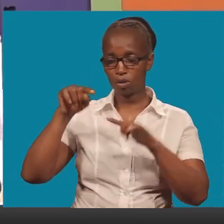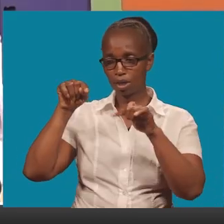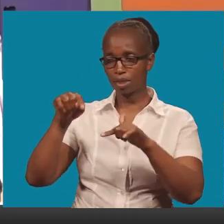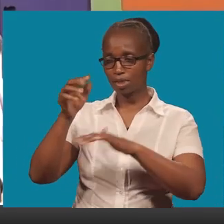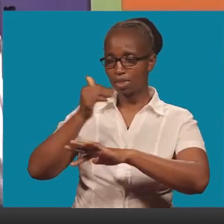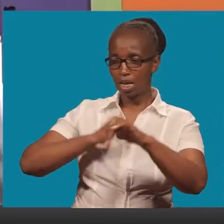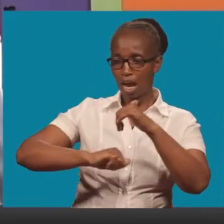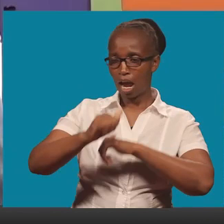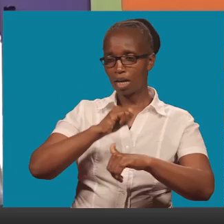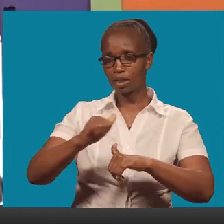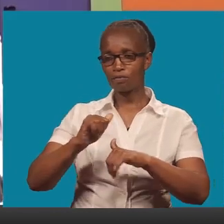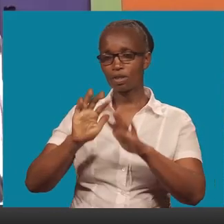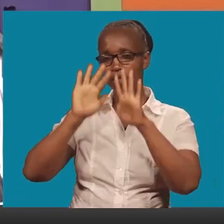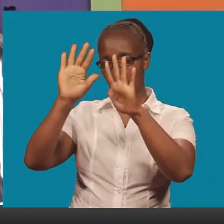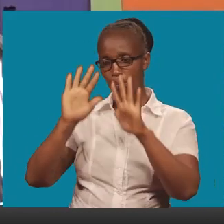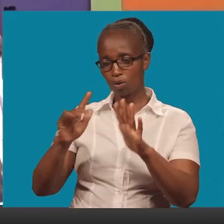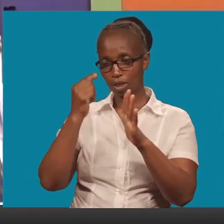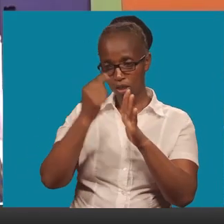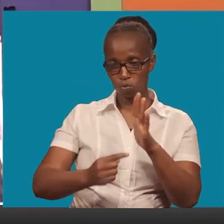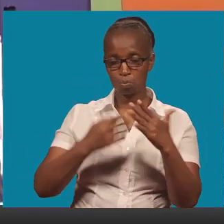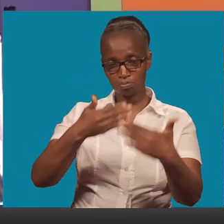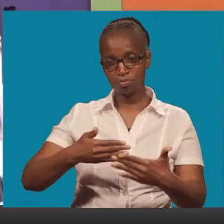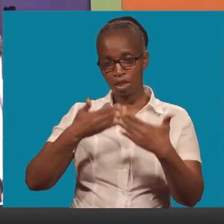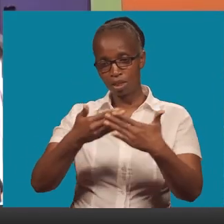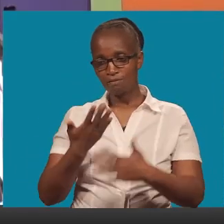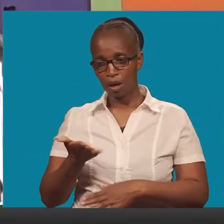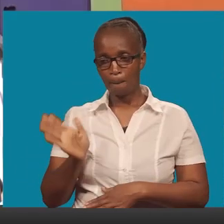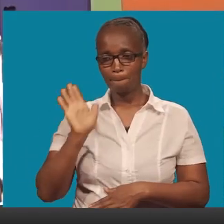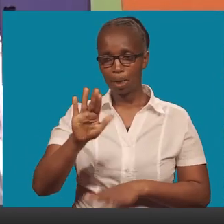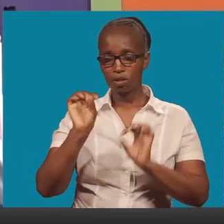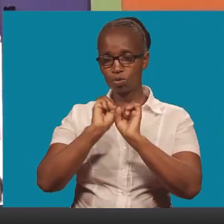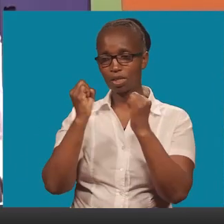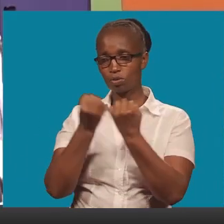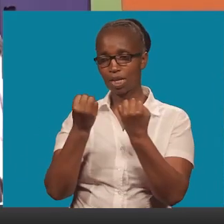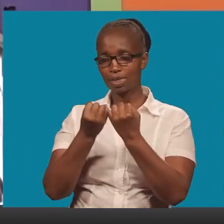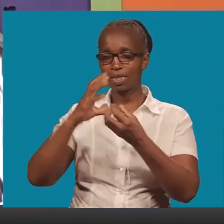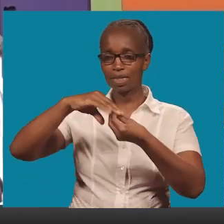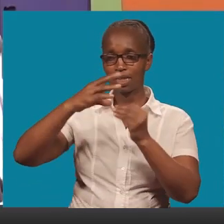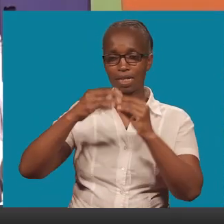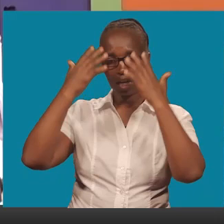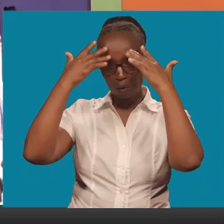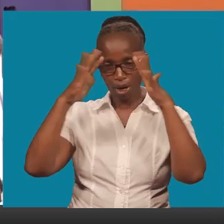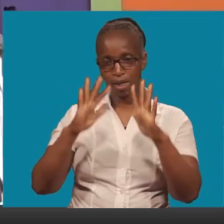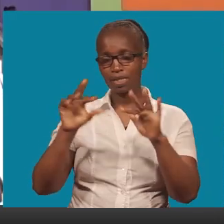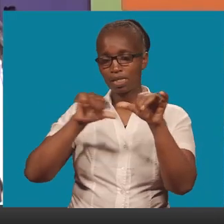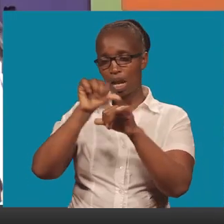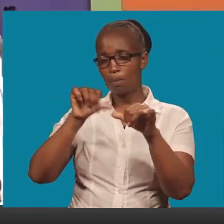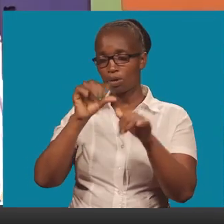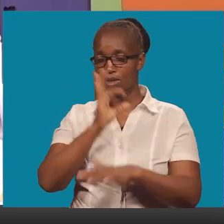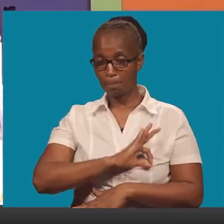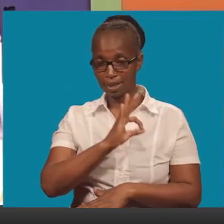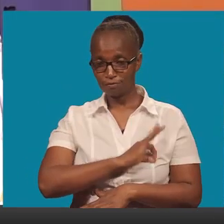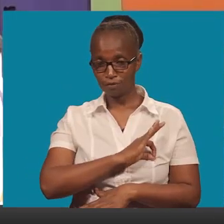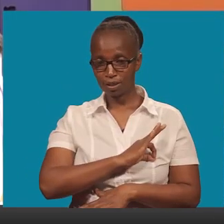this exercise is to give back to the society, to create awareness about NHIF benefit